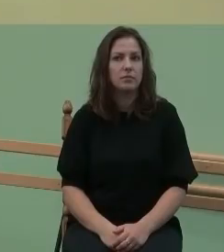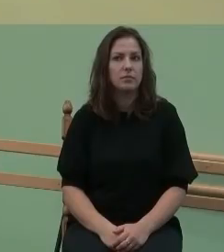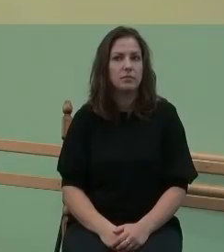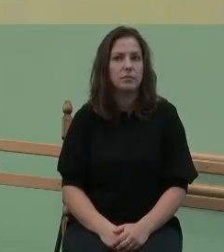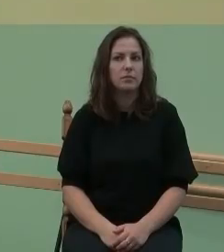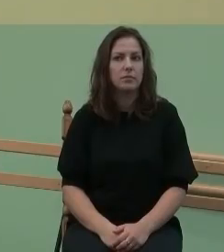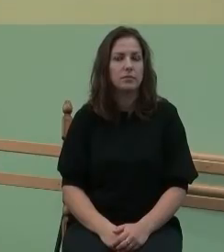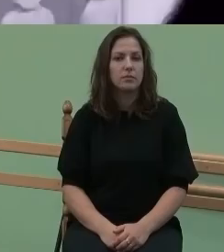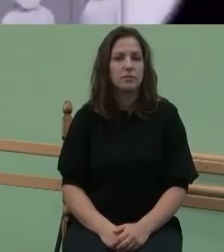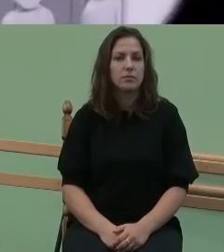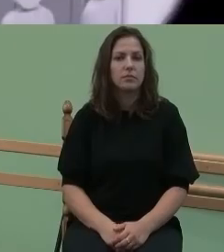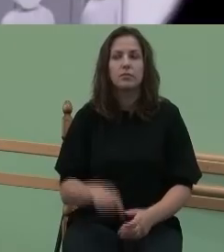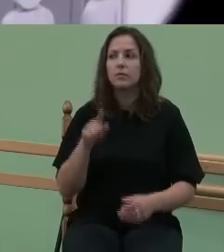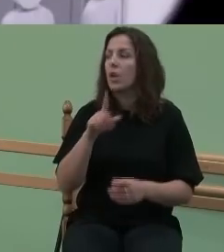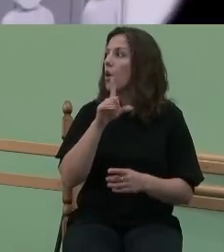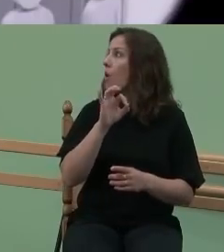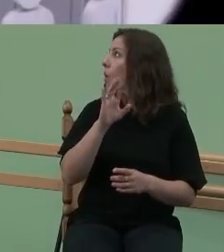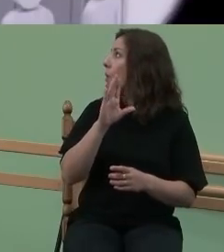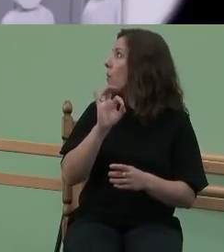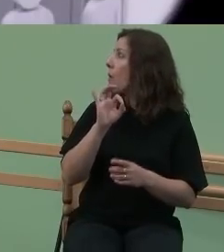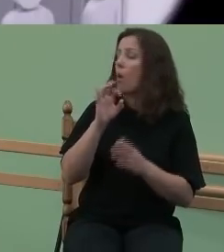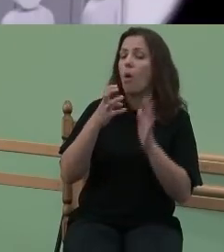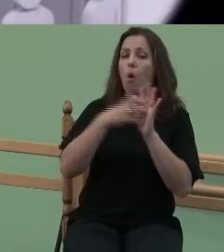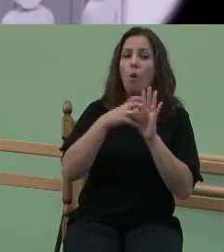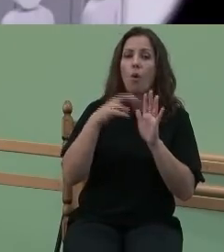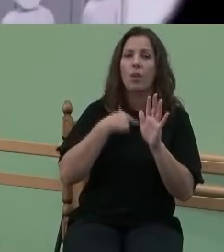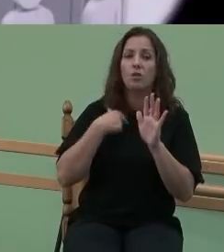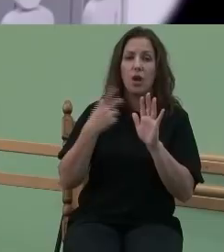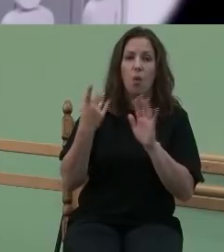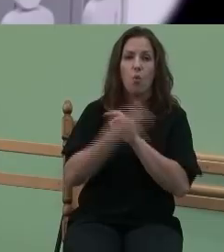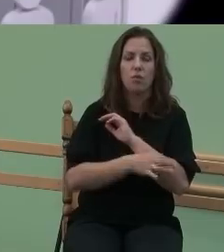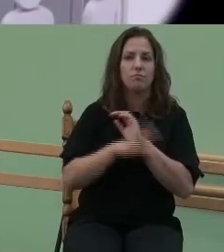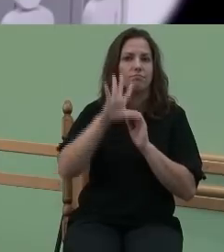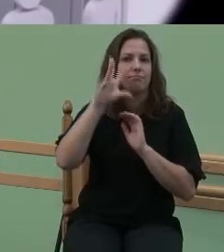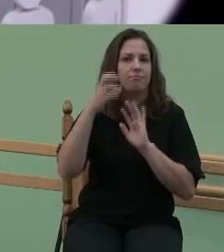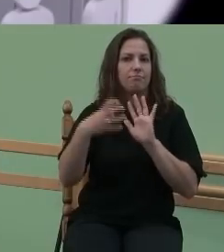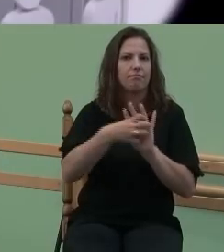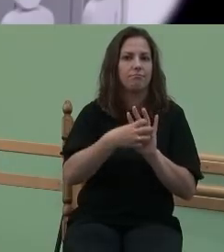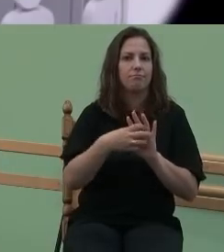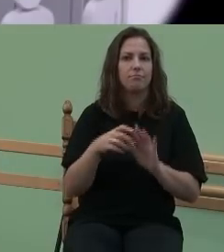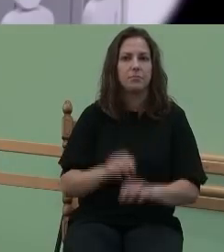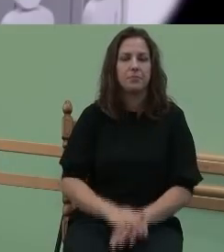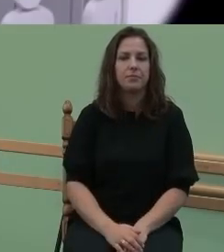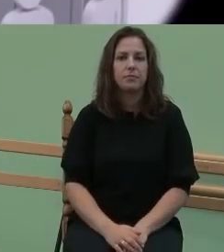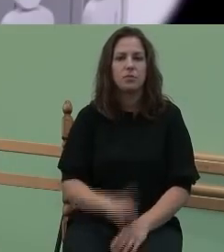Umieściłam tutaj logo. Logo tutejszej uczelni. To bardzo piękne logo. Człowiek zgarbiony,